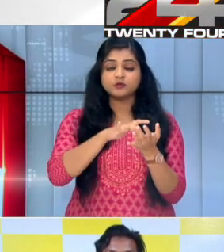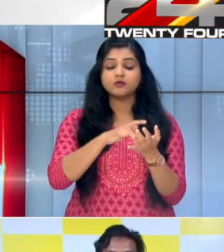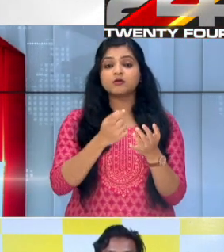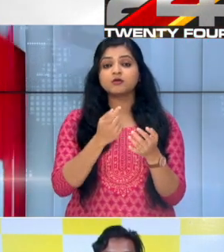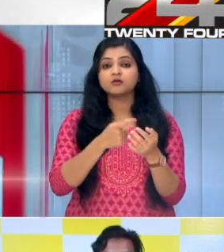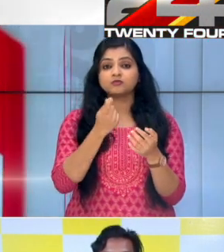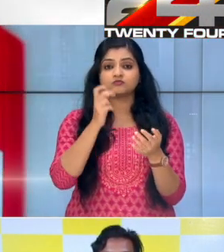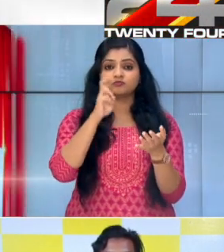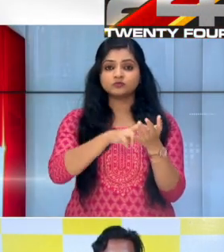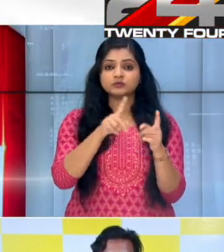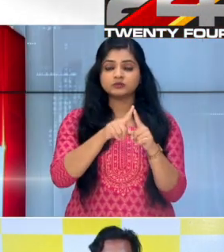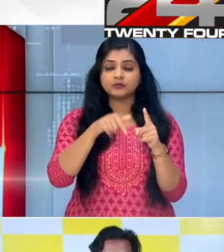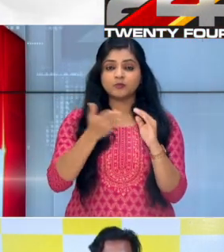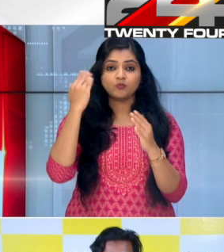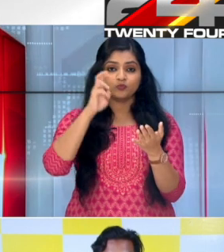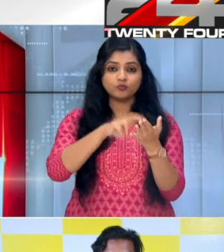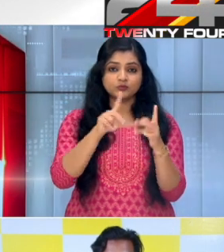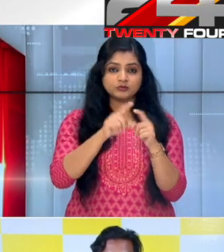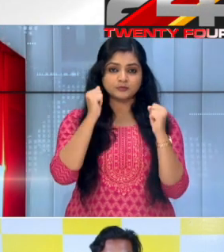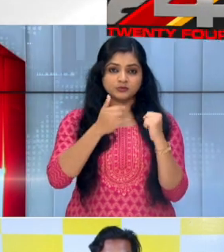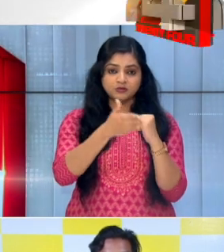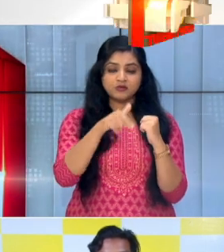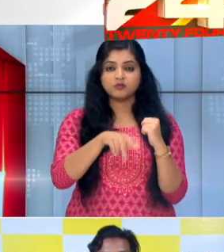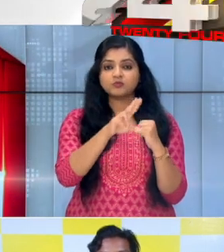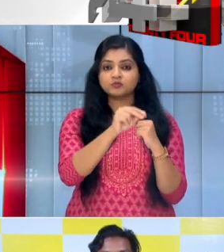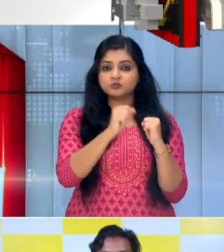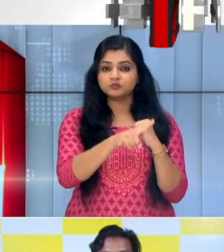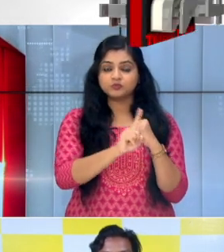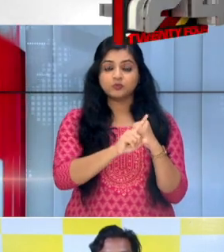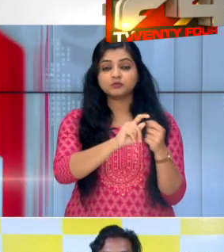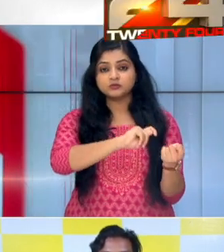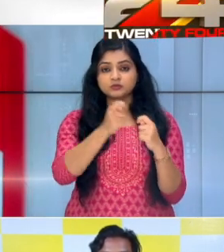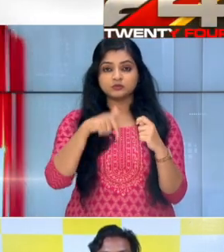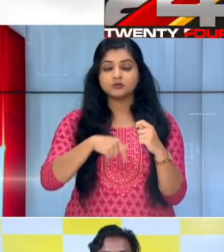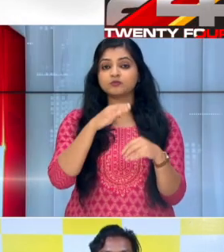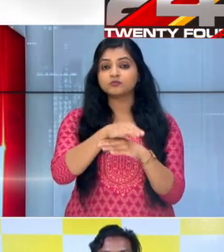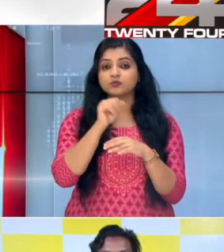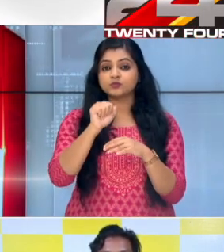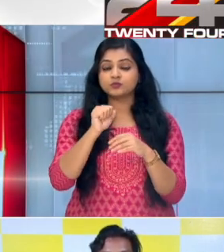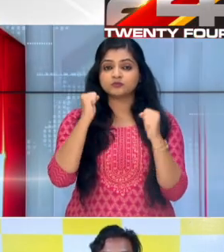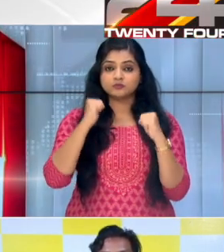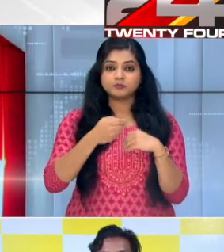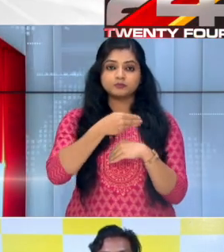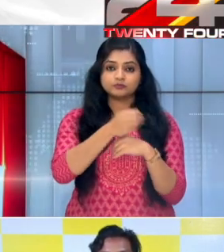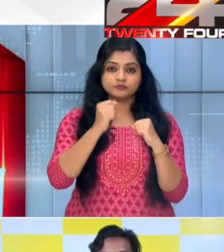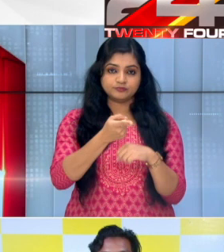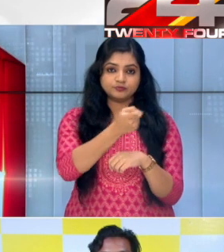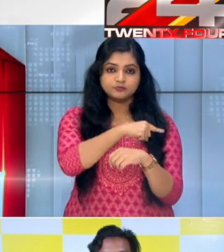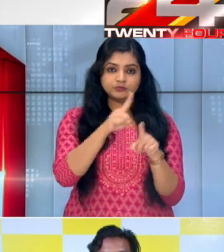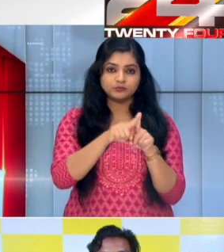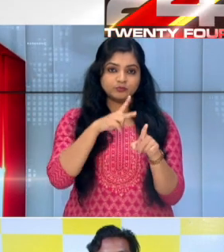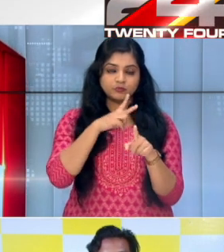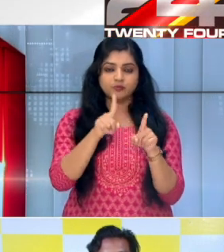എന്ന് പറഞ്ഞാണ് ഈ കണ്ടക്ടർ ഇവരെ തന്റെ സീറ്റിനടുത്ത് വിളിച്ചിരുത്തിയത്. ആ ഘട്ടത്തിൽ കയറി പിടിക്കുകയായിരുന്നു എന്നുള്ളതാണ് യുവതി